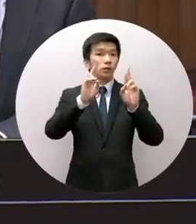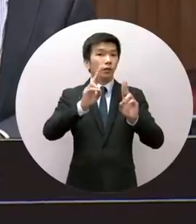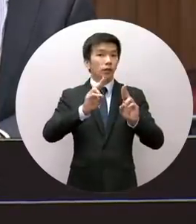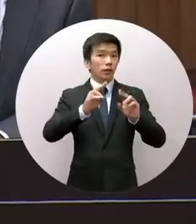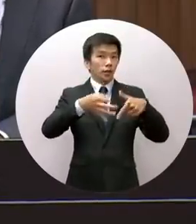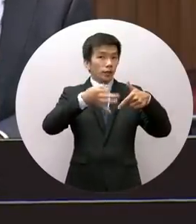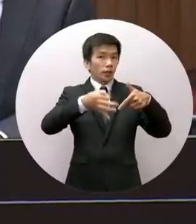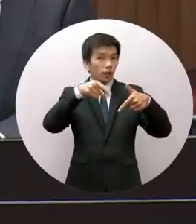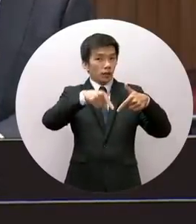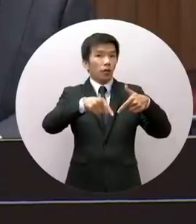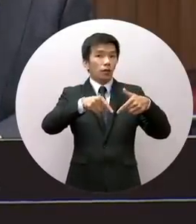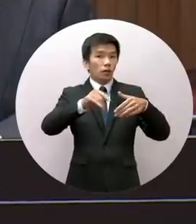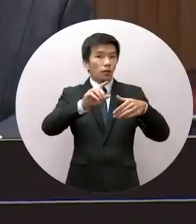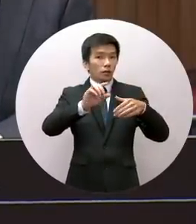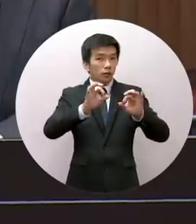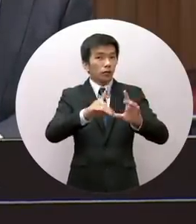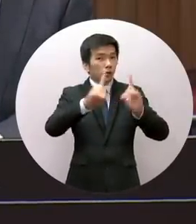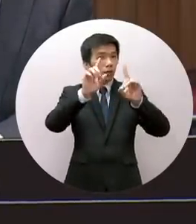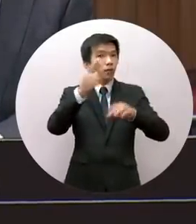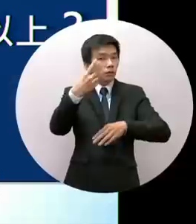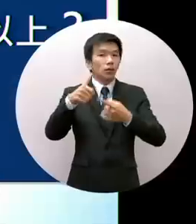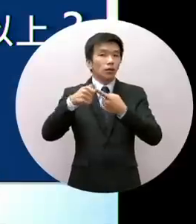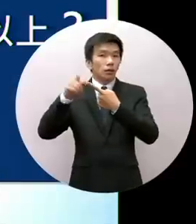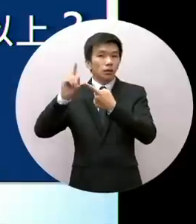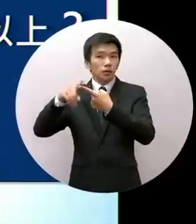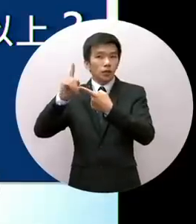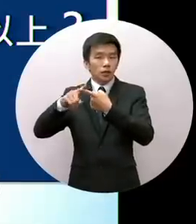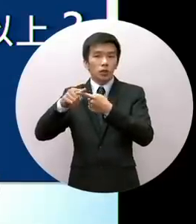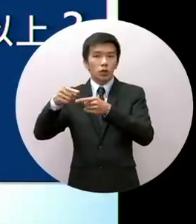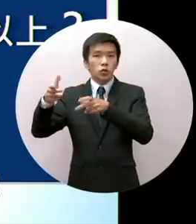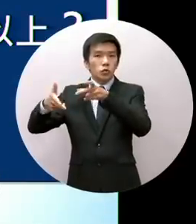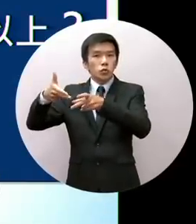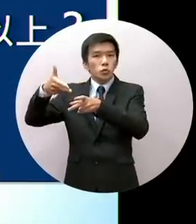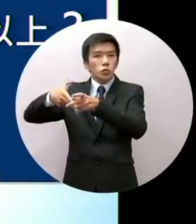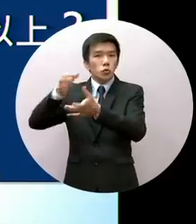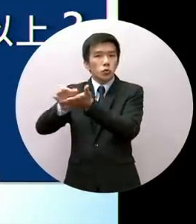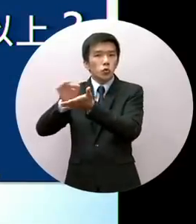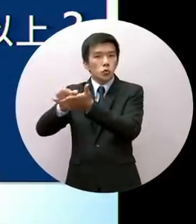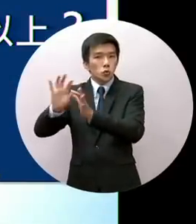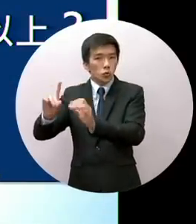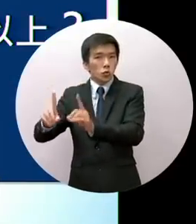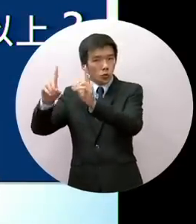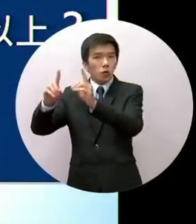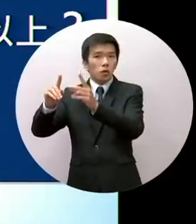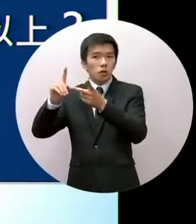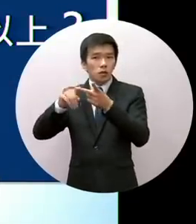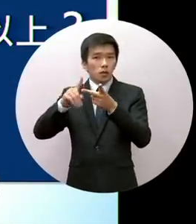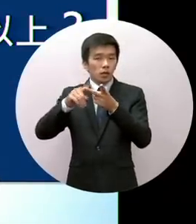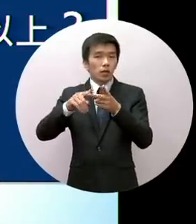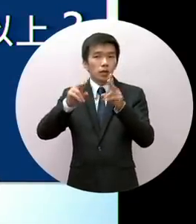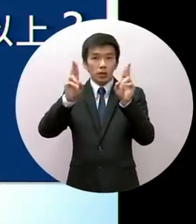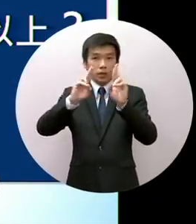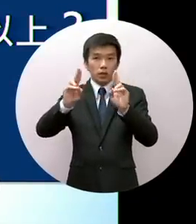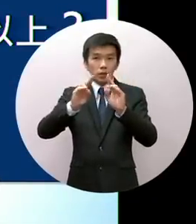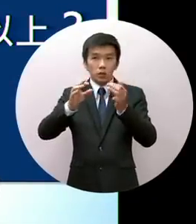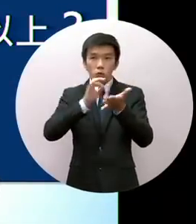本身燃料成本的增加要涨6%，一个是电的配比。